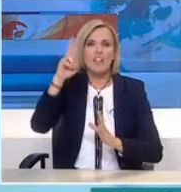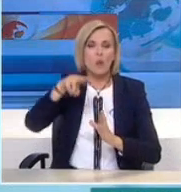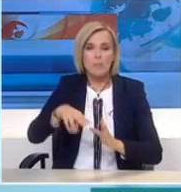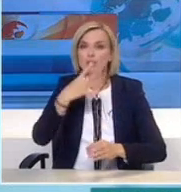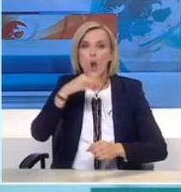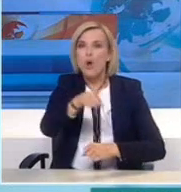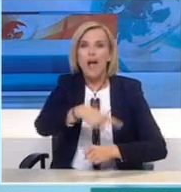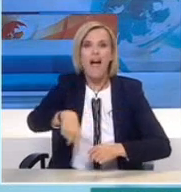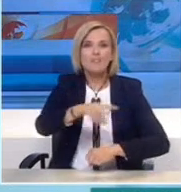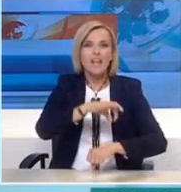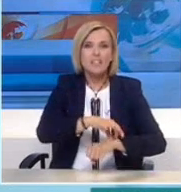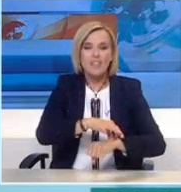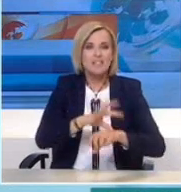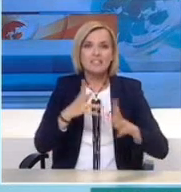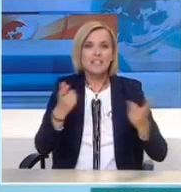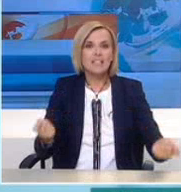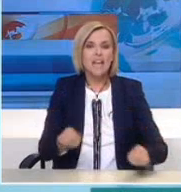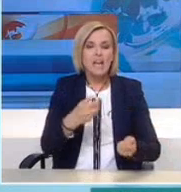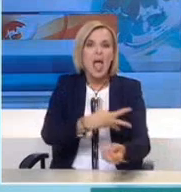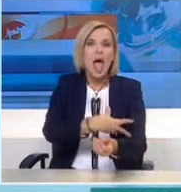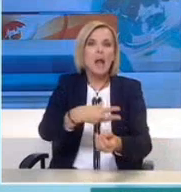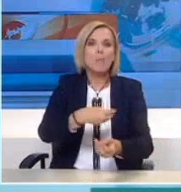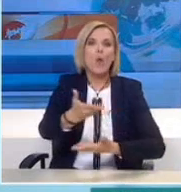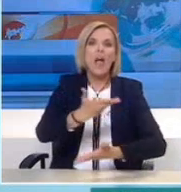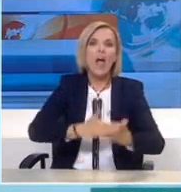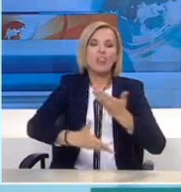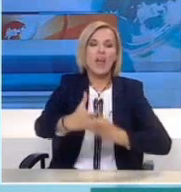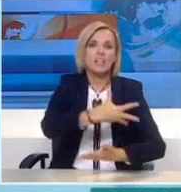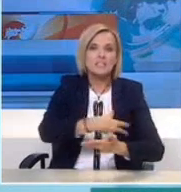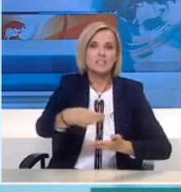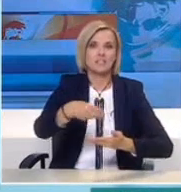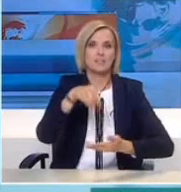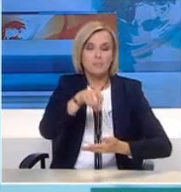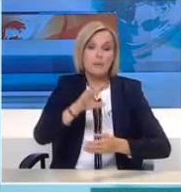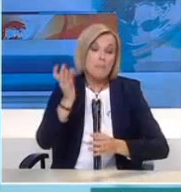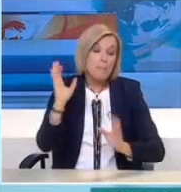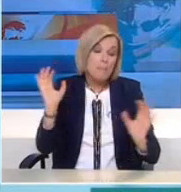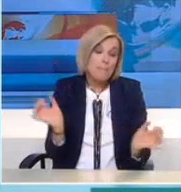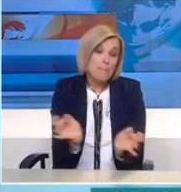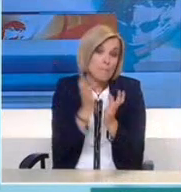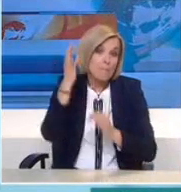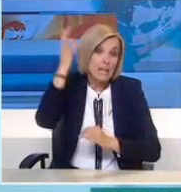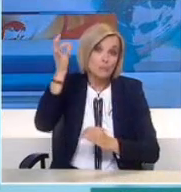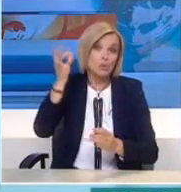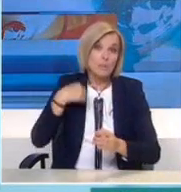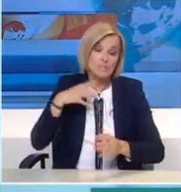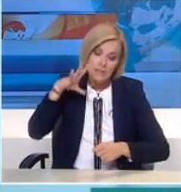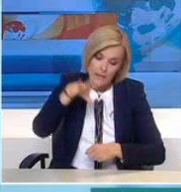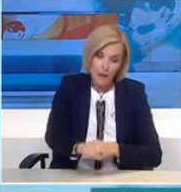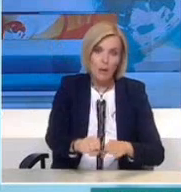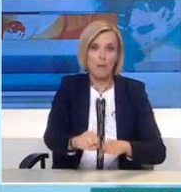αιμοκάθαρσης, ώστε να είμαστε έτοιμοι να παρέμβουμε έγκαιρα σε κάποια περίπτωση εμφάνιση συμπτωμάτων